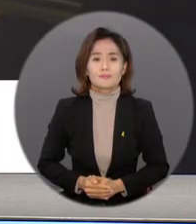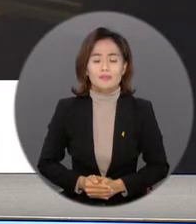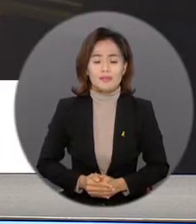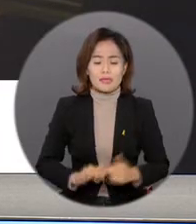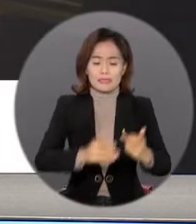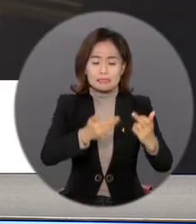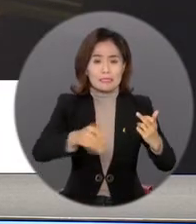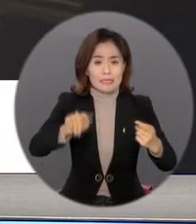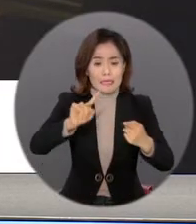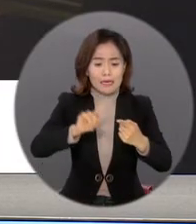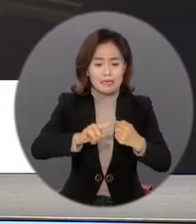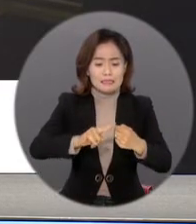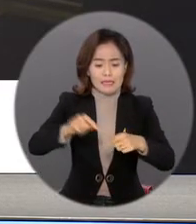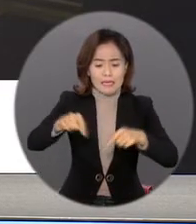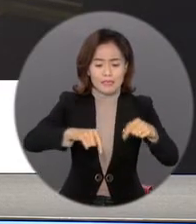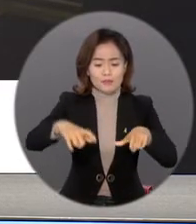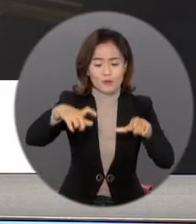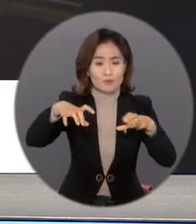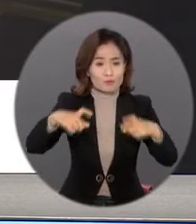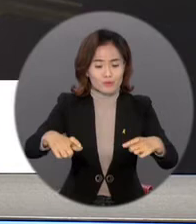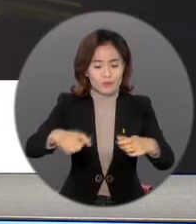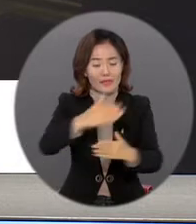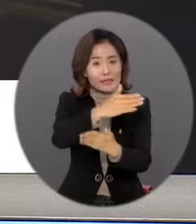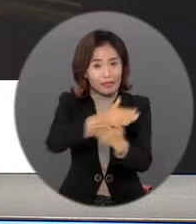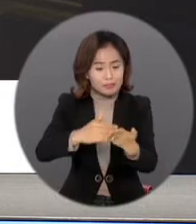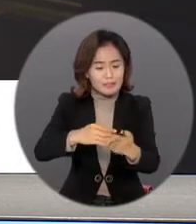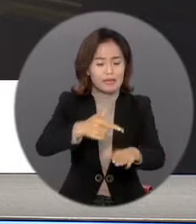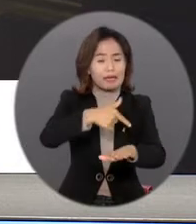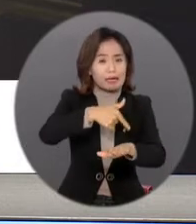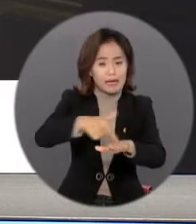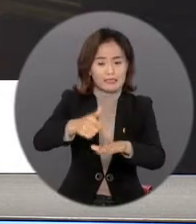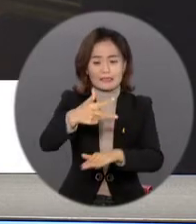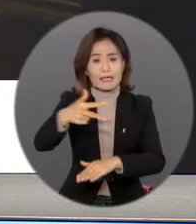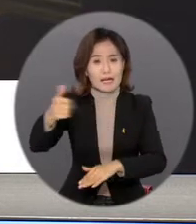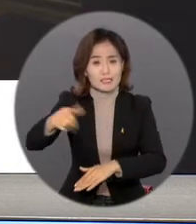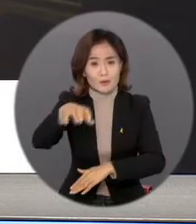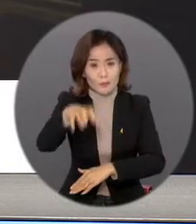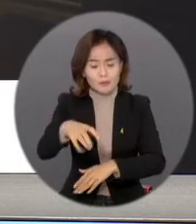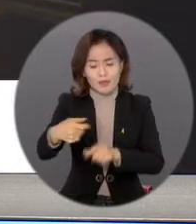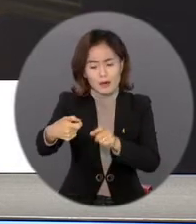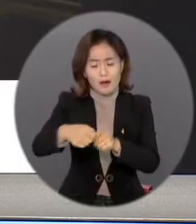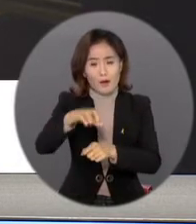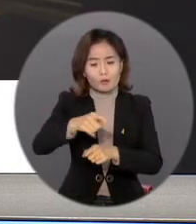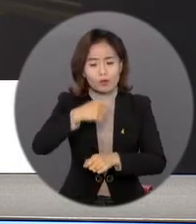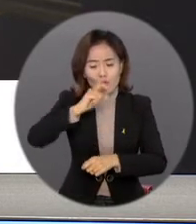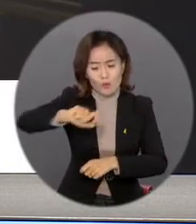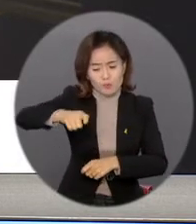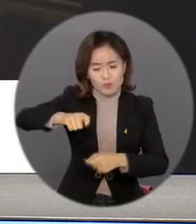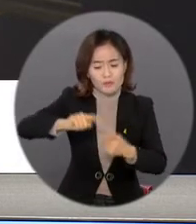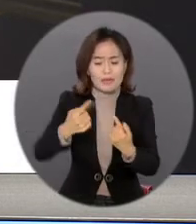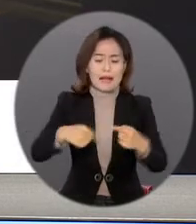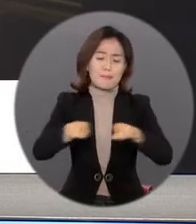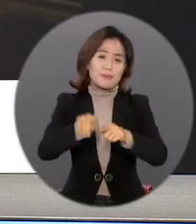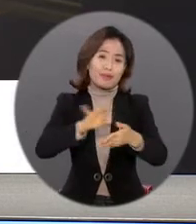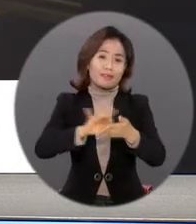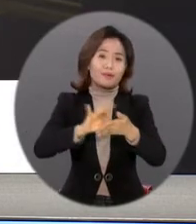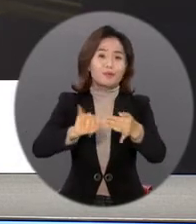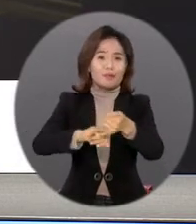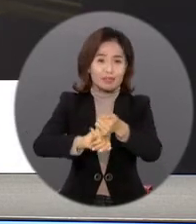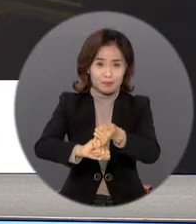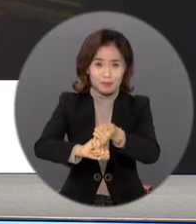실개천을 사이로 행정구역이 나뉘어진 강진군과 장흥군이 인접마을의 수도시설을 함께 사용하기로